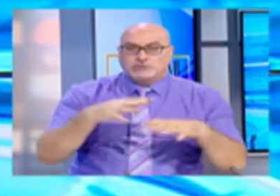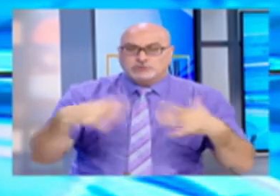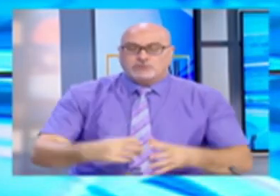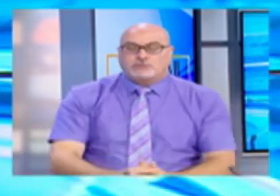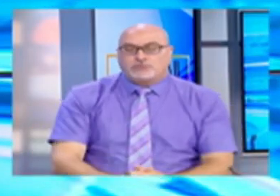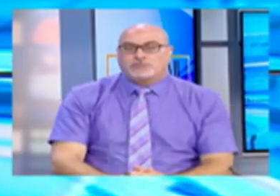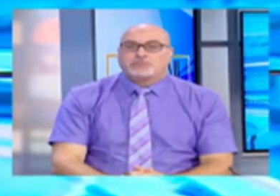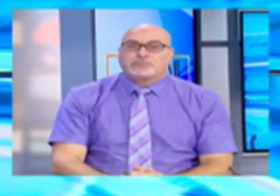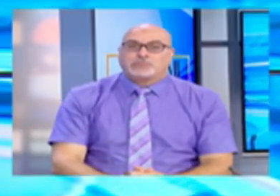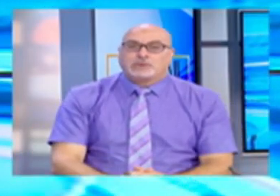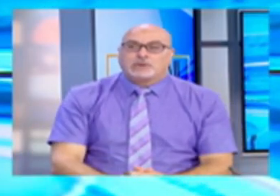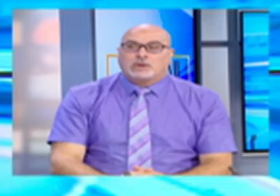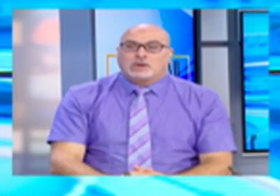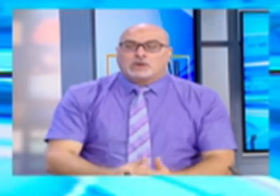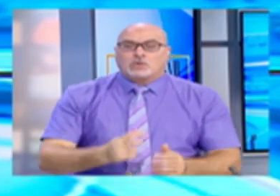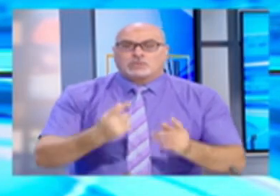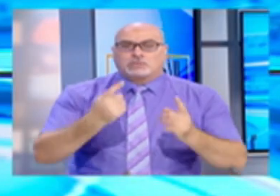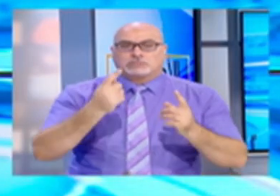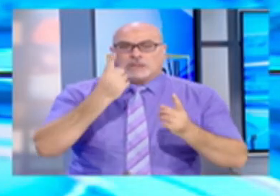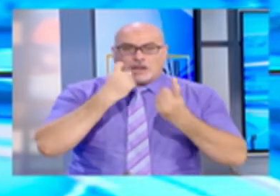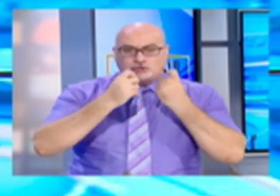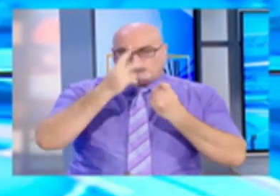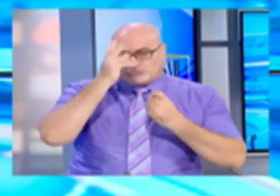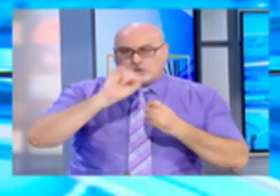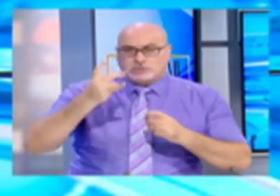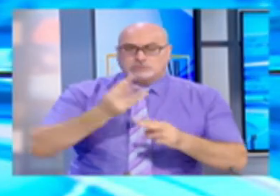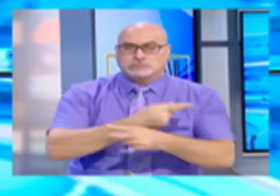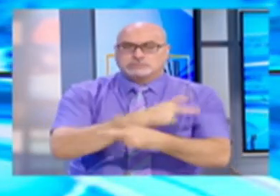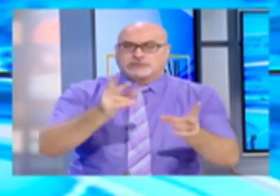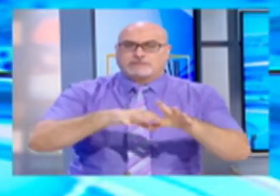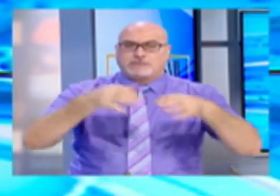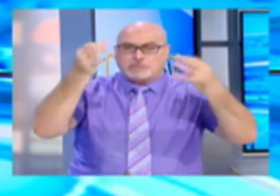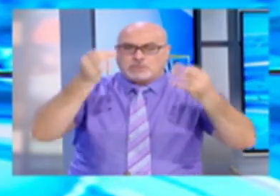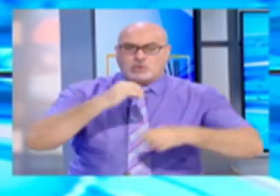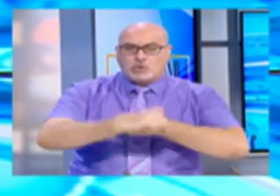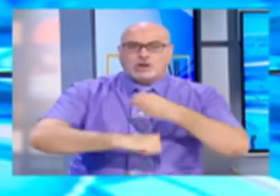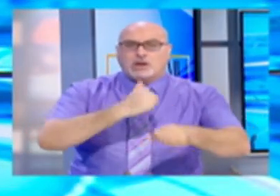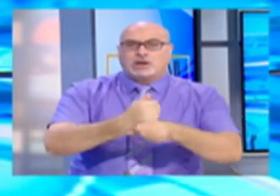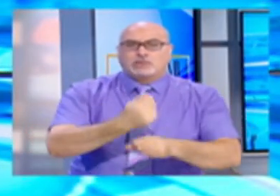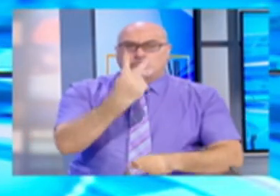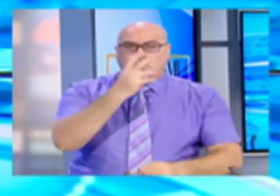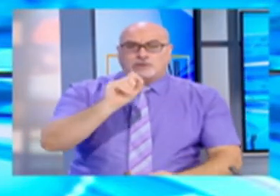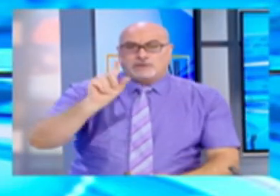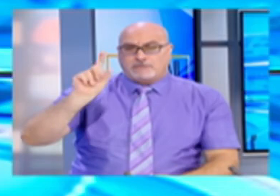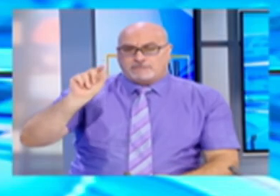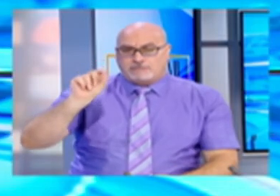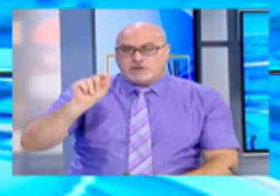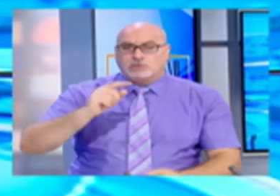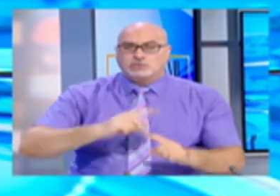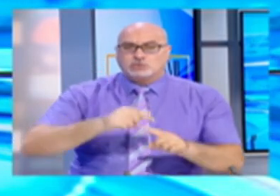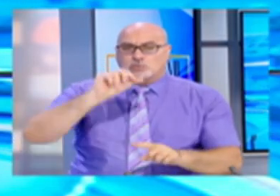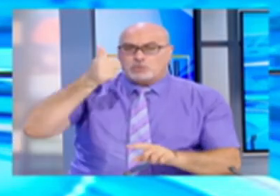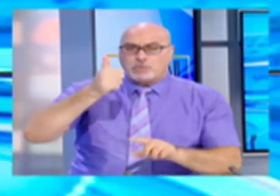كورونا. جاء ذلك خلال عرضه أمس حصيلة المجمع لسنة 2020 والسداسي